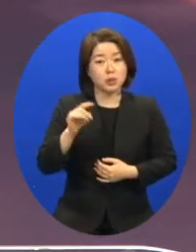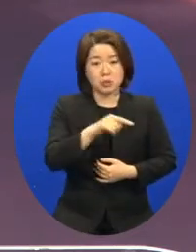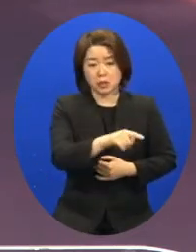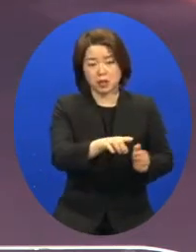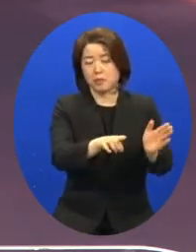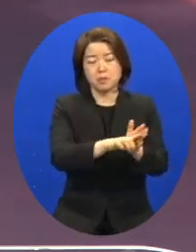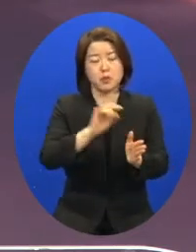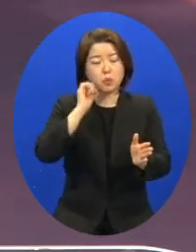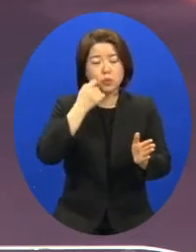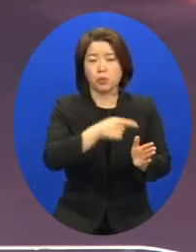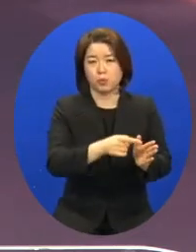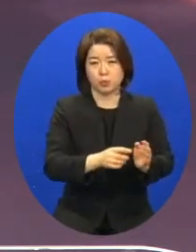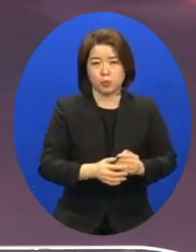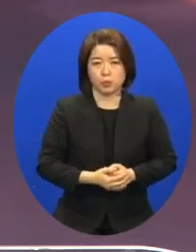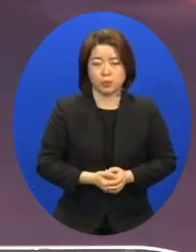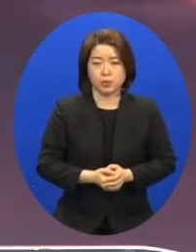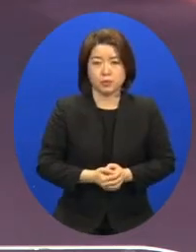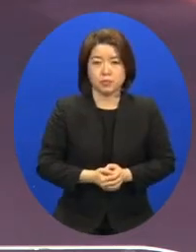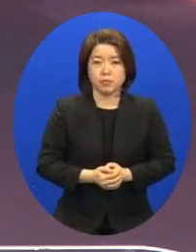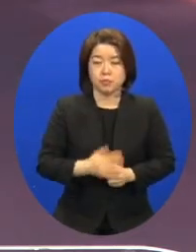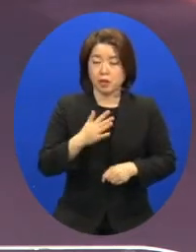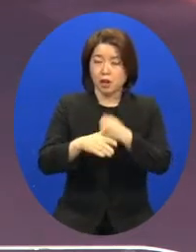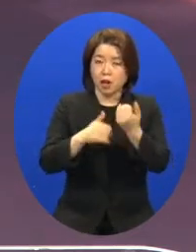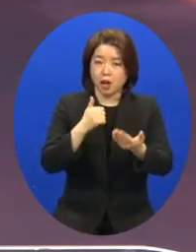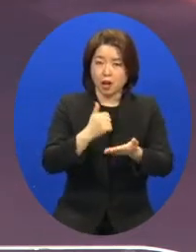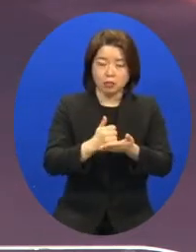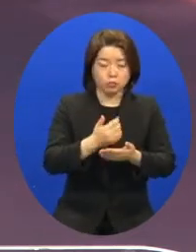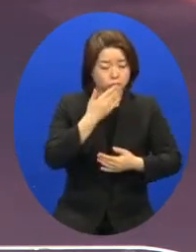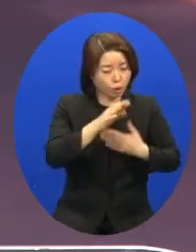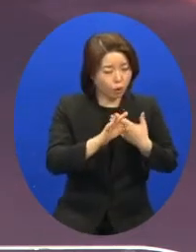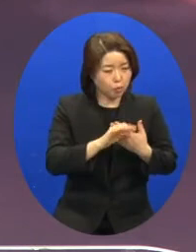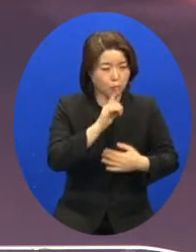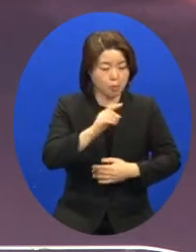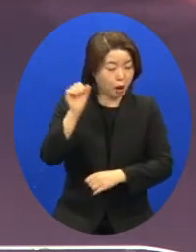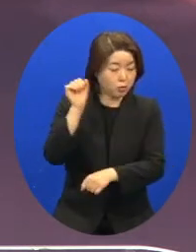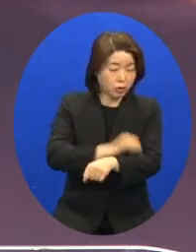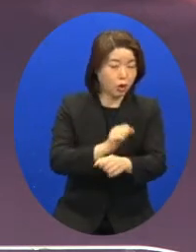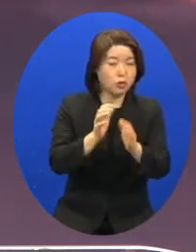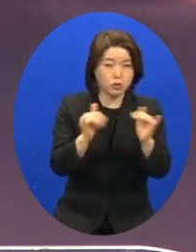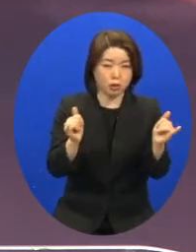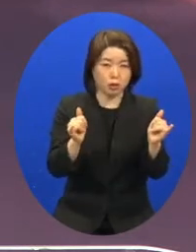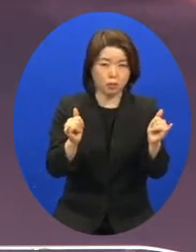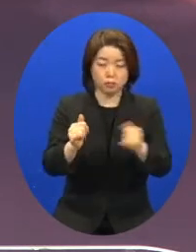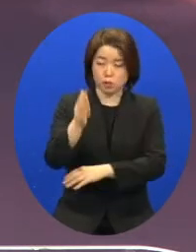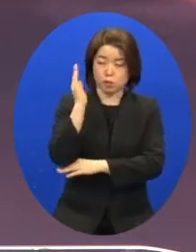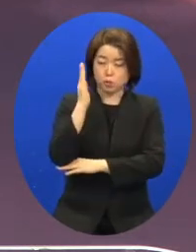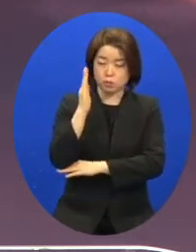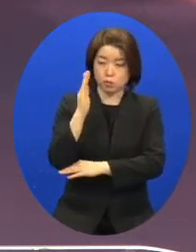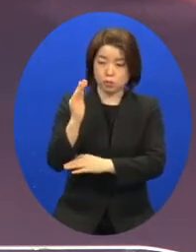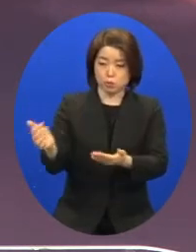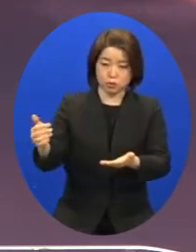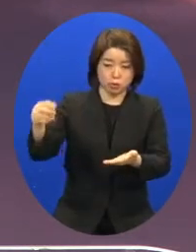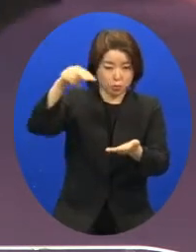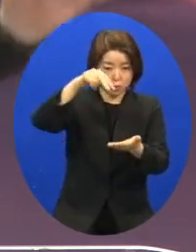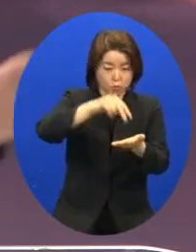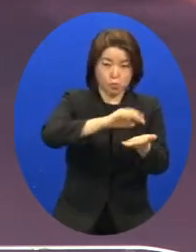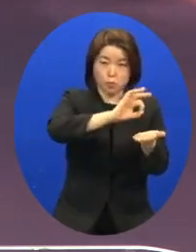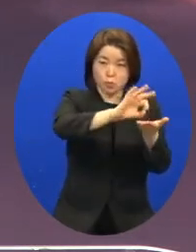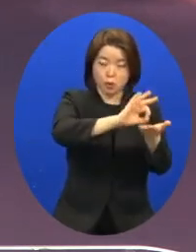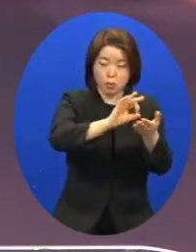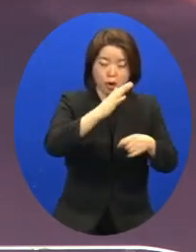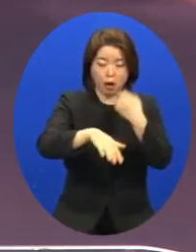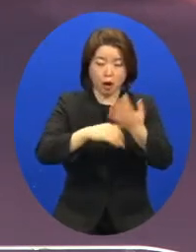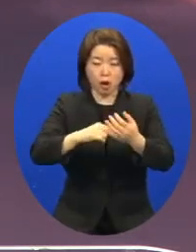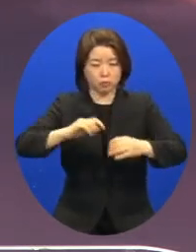믿어지지가 않는 거예요. 하나님이 이왕이면 말 잘하는 자를 설교자로 쓰시면 훨씬 더 하나님의 역사가